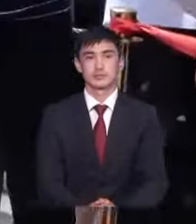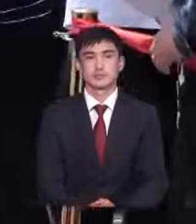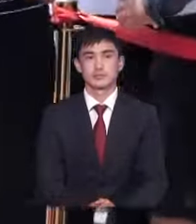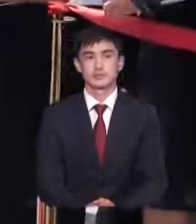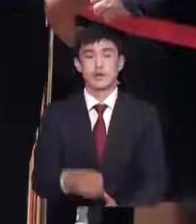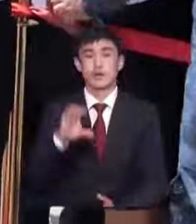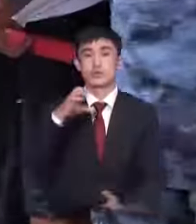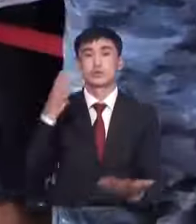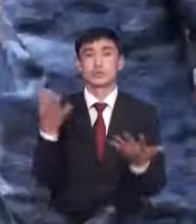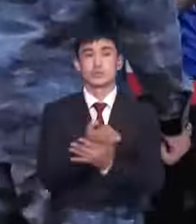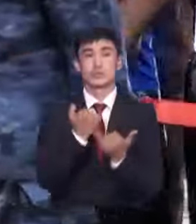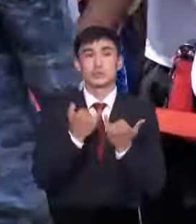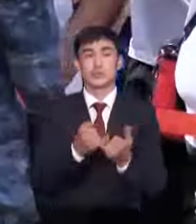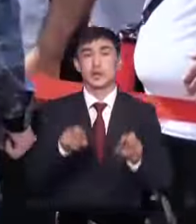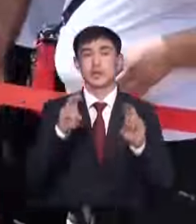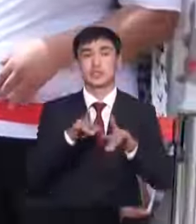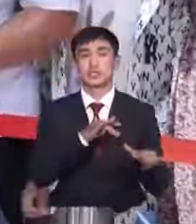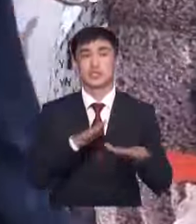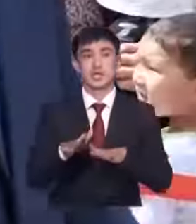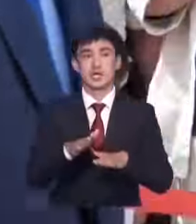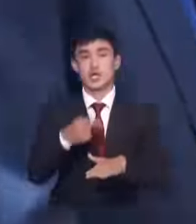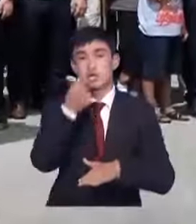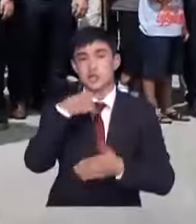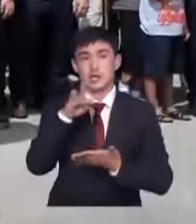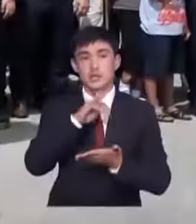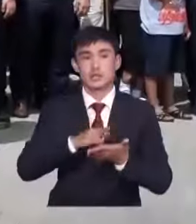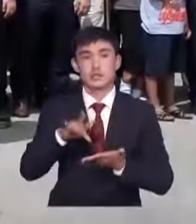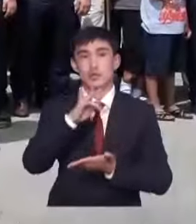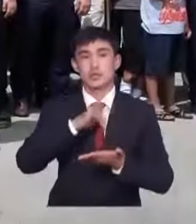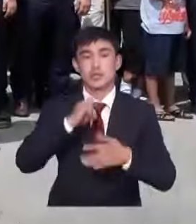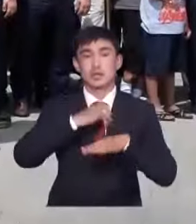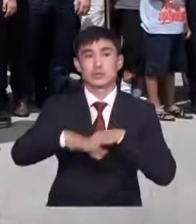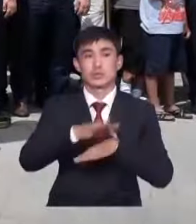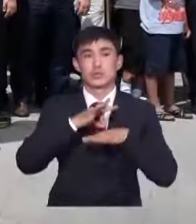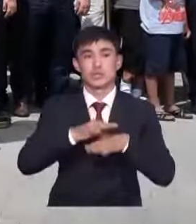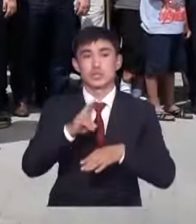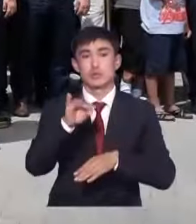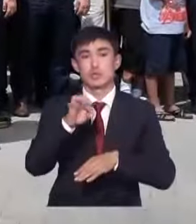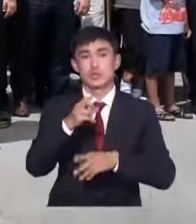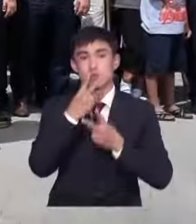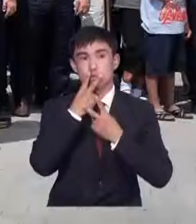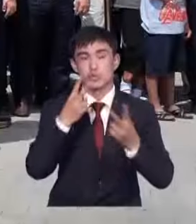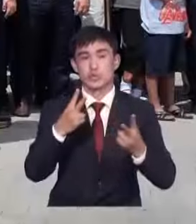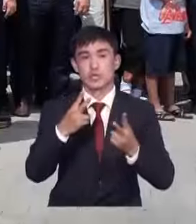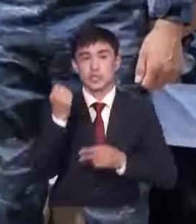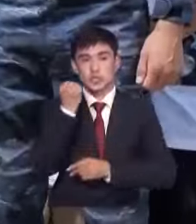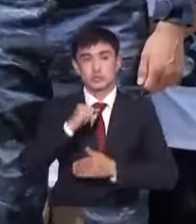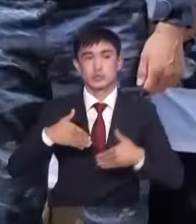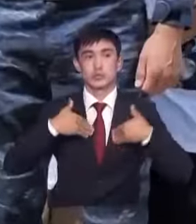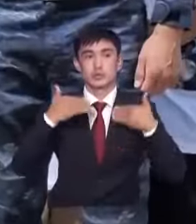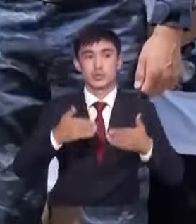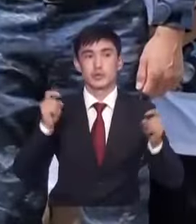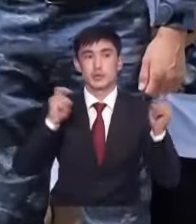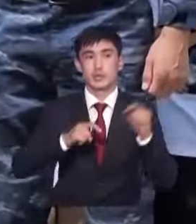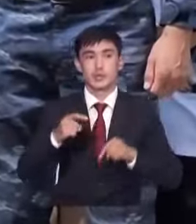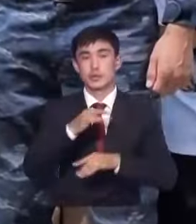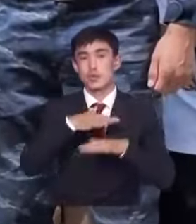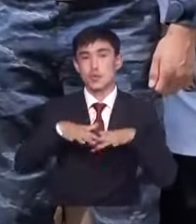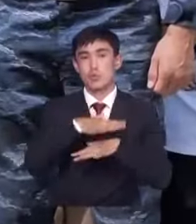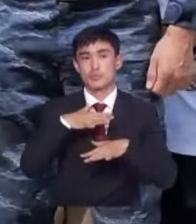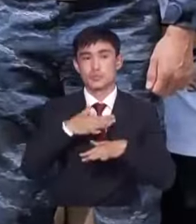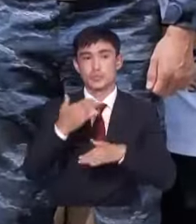Күміш жүлдегер құрметіне арналған негізгі шара Жаркент қаласындағы орталық алаңда өтті. Демеу Жадраевты көруге жеңісімен құттықтауға келгендердің қарасы